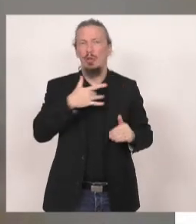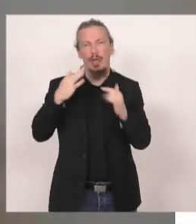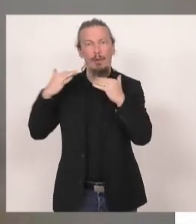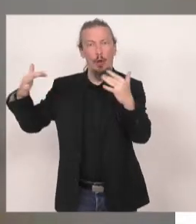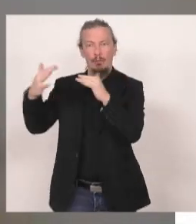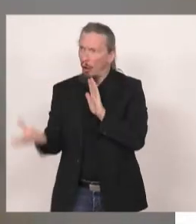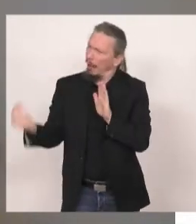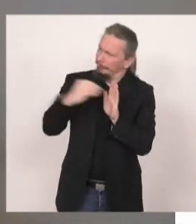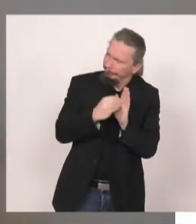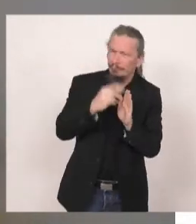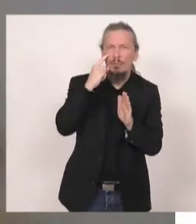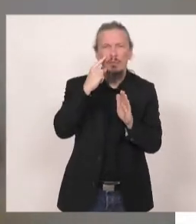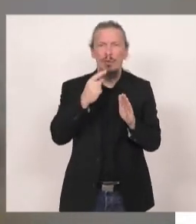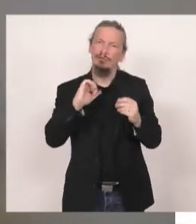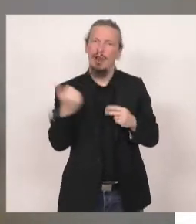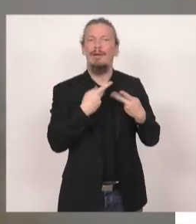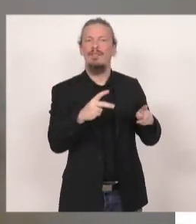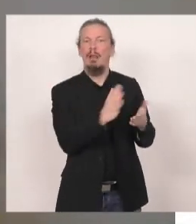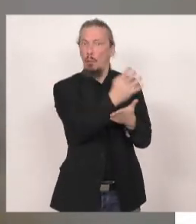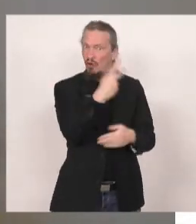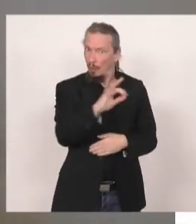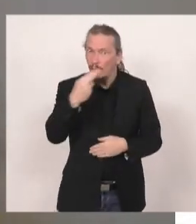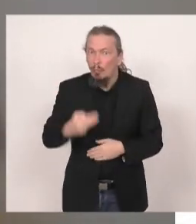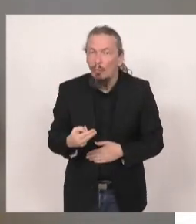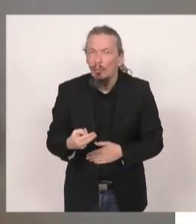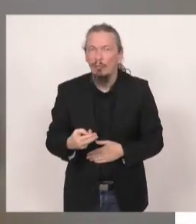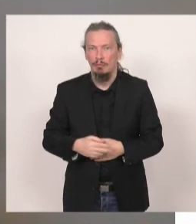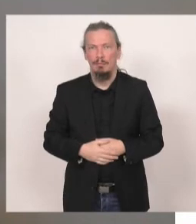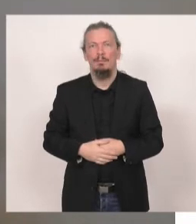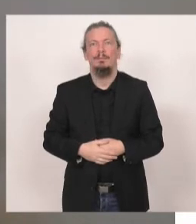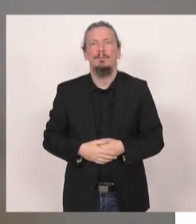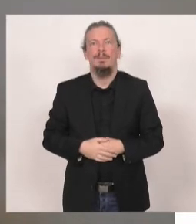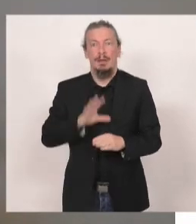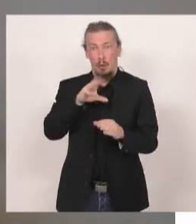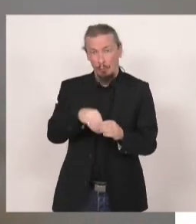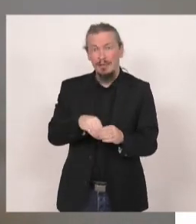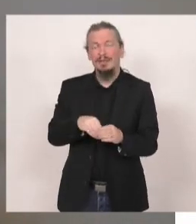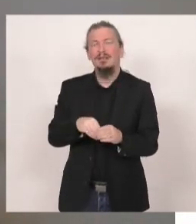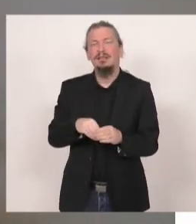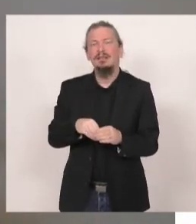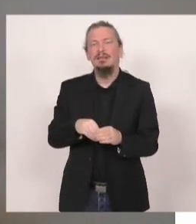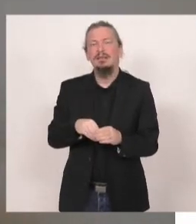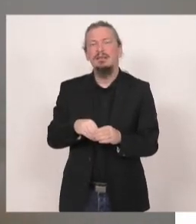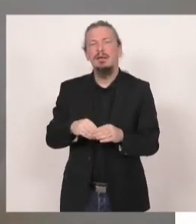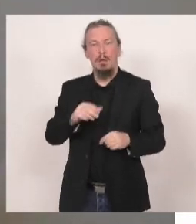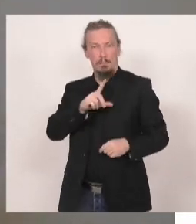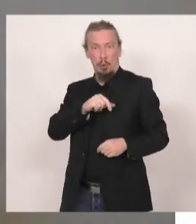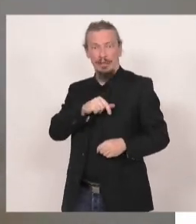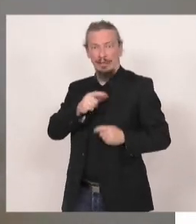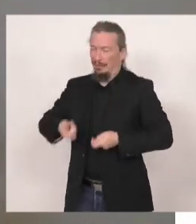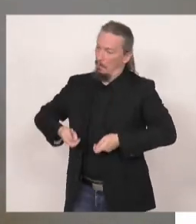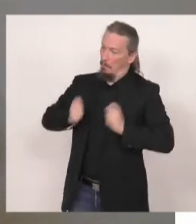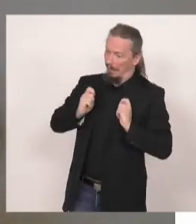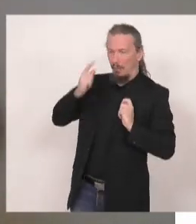de concours finançant les projets des communes? Où en est-on de la mise en place de la ZFE et notamment du transfert des prérogatives et pouvoirs de police à la MEL pour son